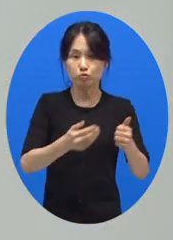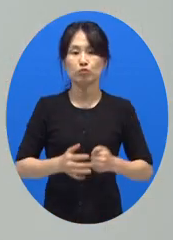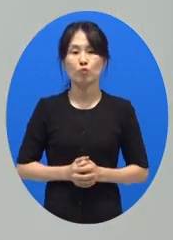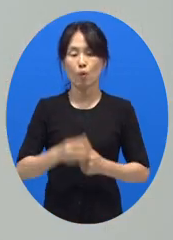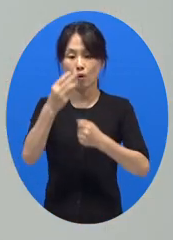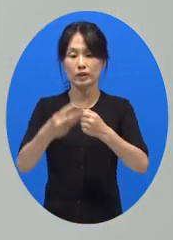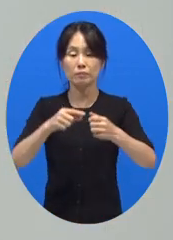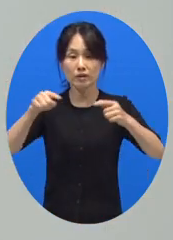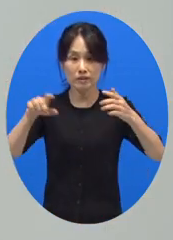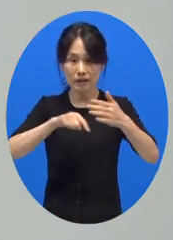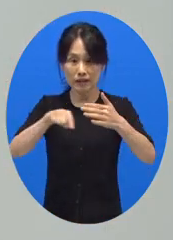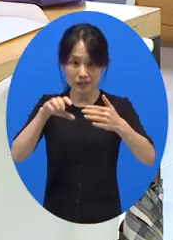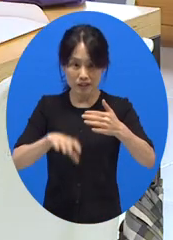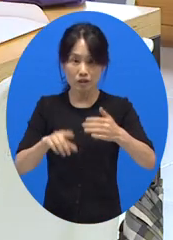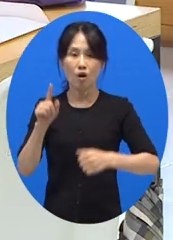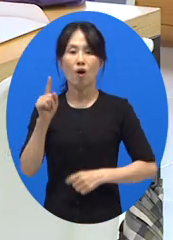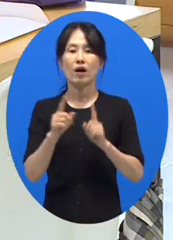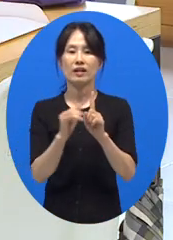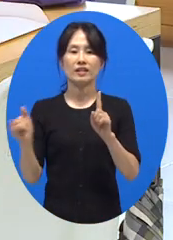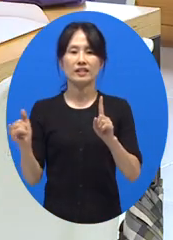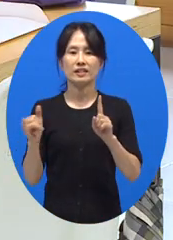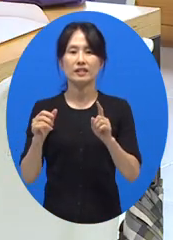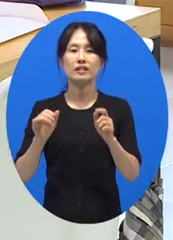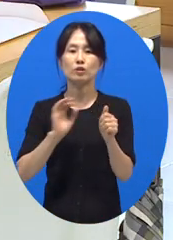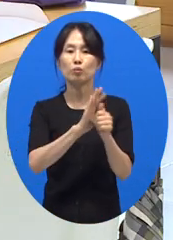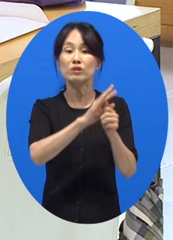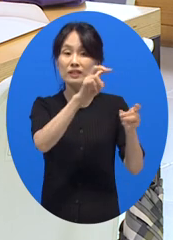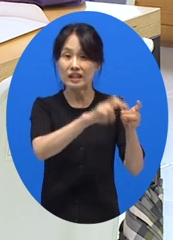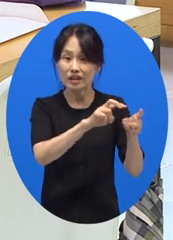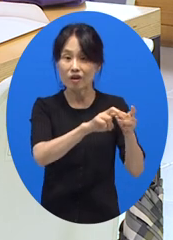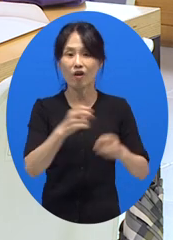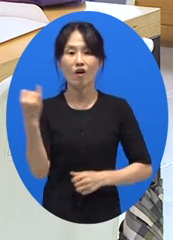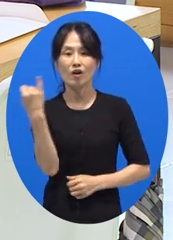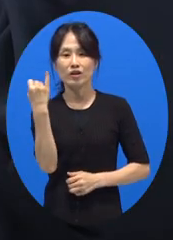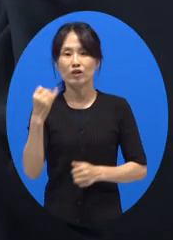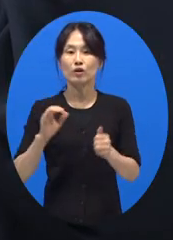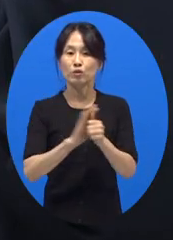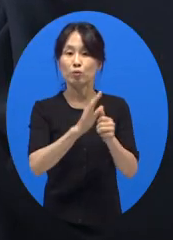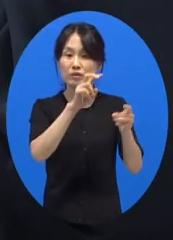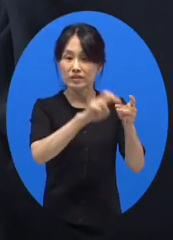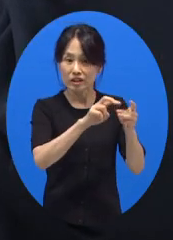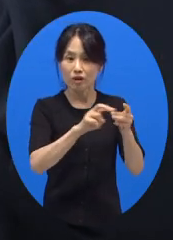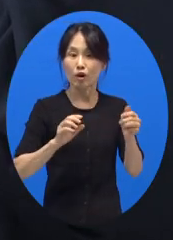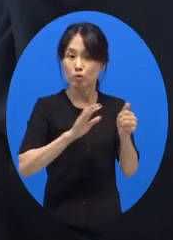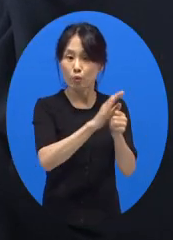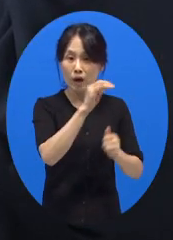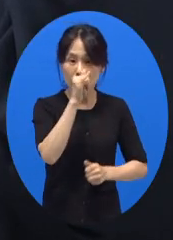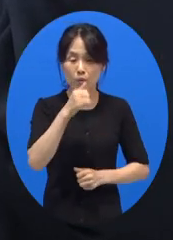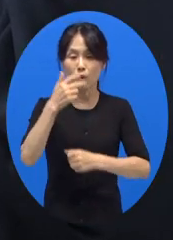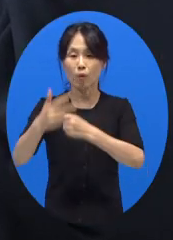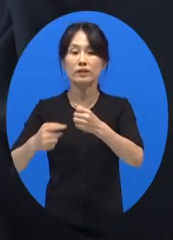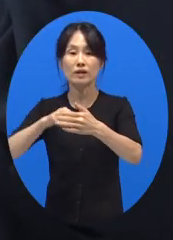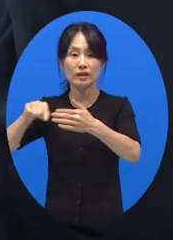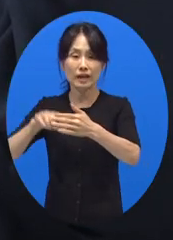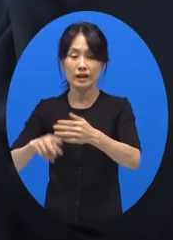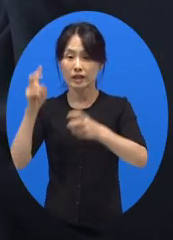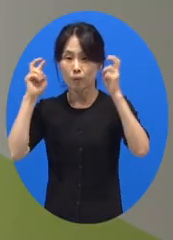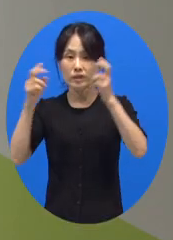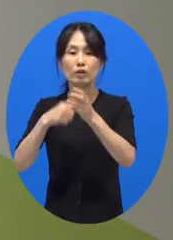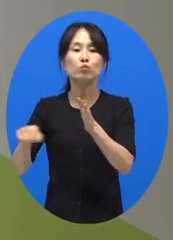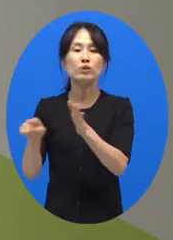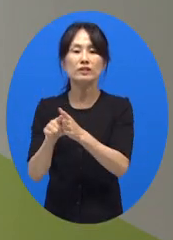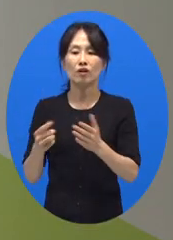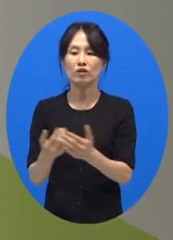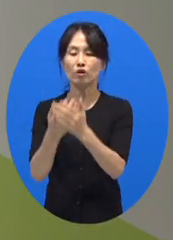컨설팅을 지원하고 3년 이내 스타트업을 위한 1인 창조 기업 지원센터와 여성 창업 보육 센터 운영, 7년 이내